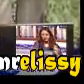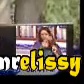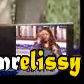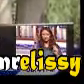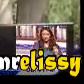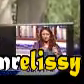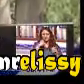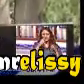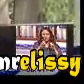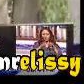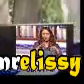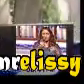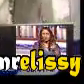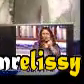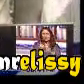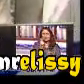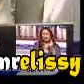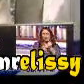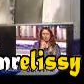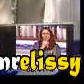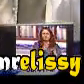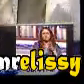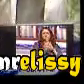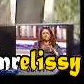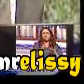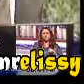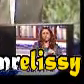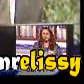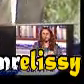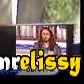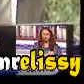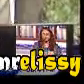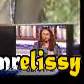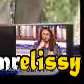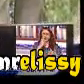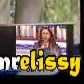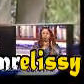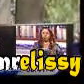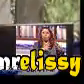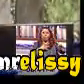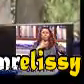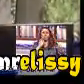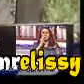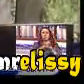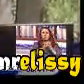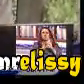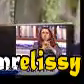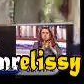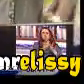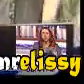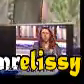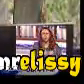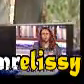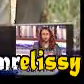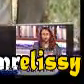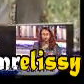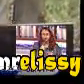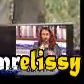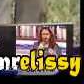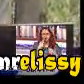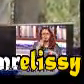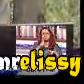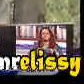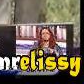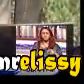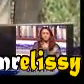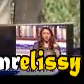البنزين عشان تجيب، تقف بالدور تقعد لك مثلا 3-4 ساعات، ممكن تقعد لك يوم كامل تاخد لك صفيحة. طب هنجيبها منين الصفحة؟